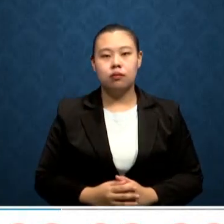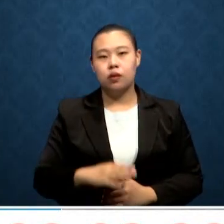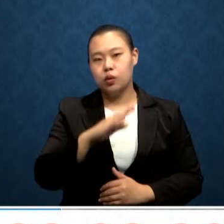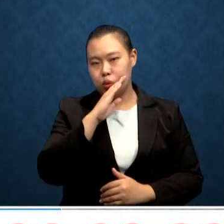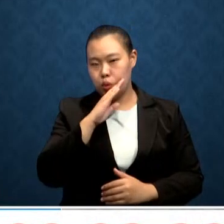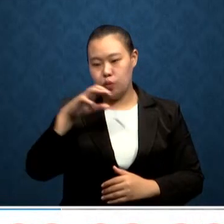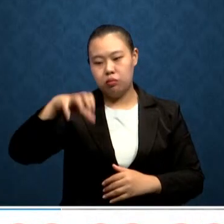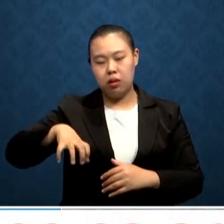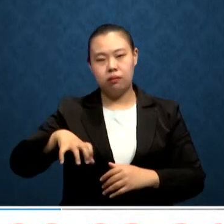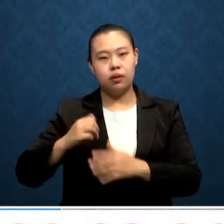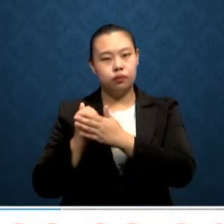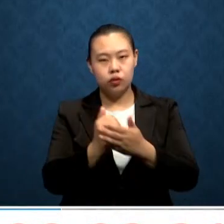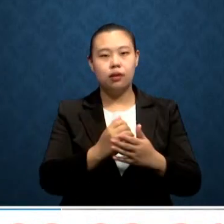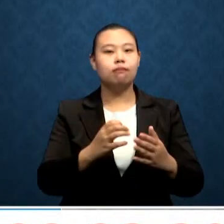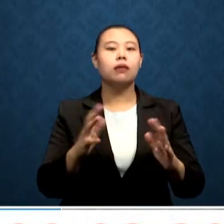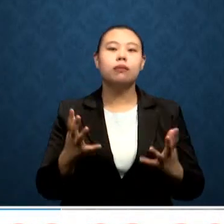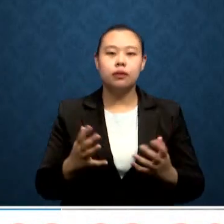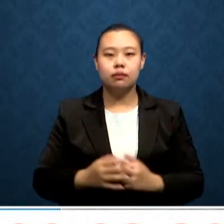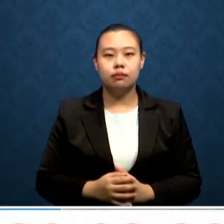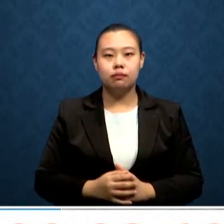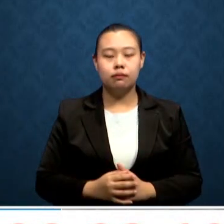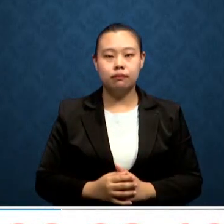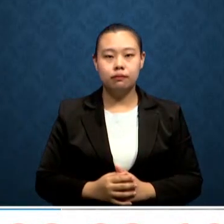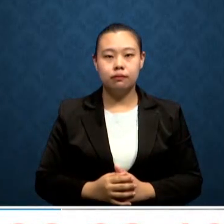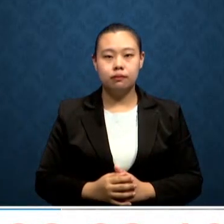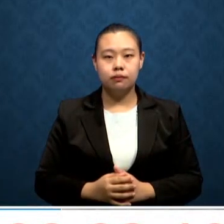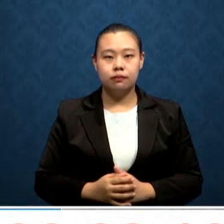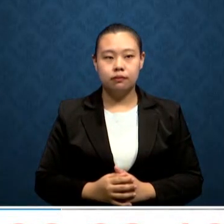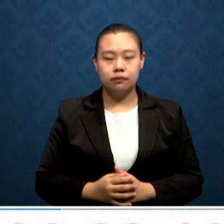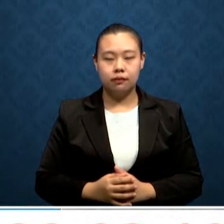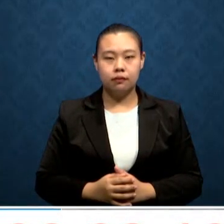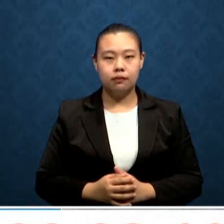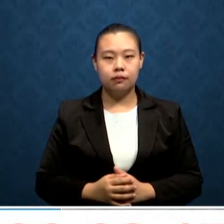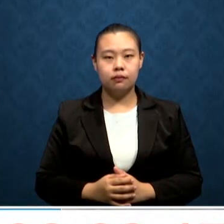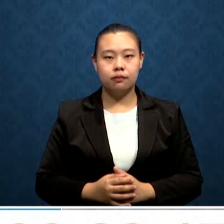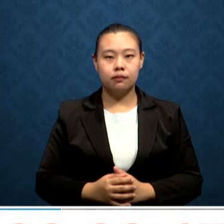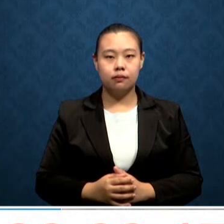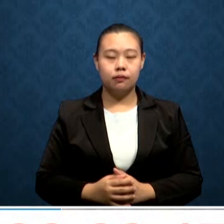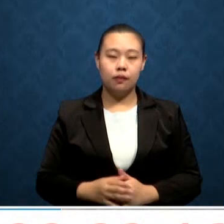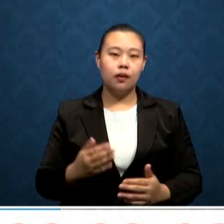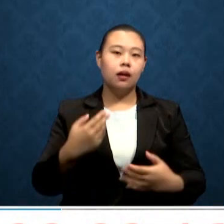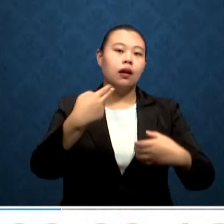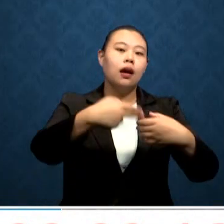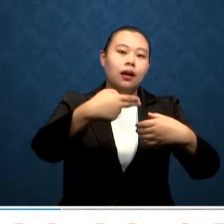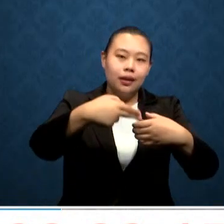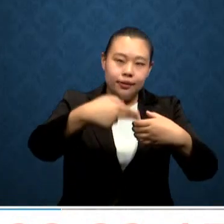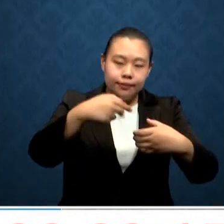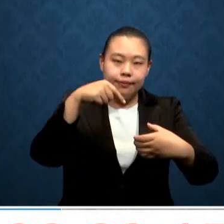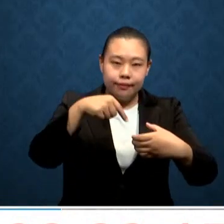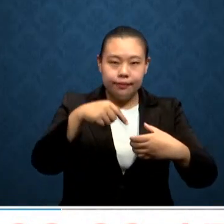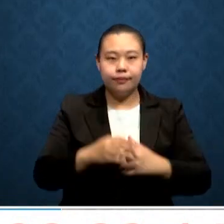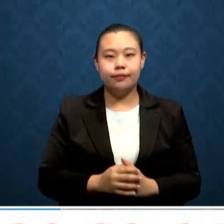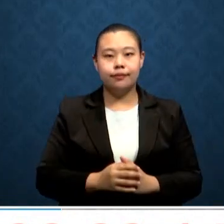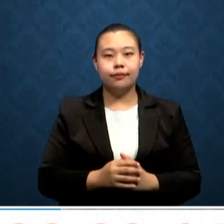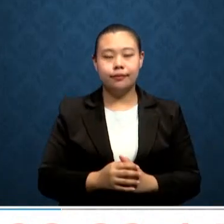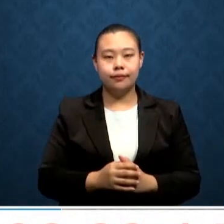ขท่านประธานครับความไม่เป็นธรรมในค่าเชื้อเพลิงอยู่